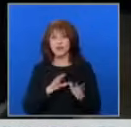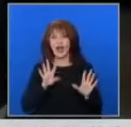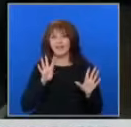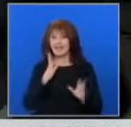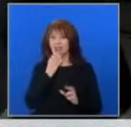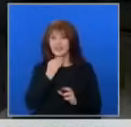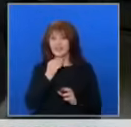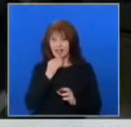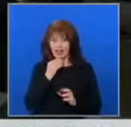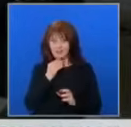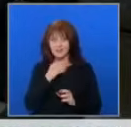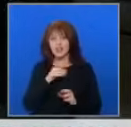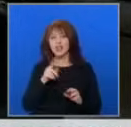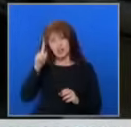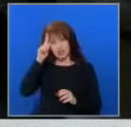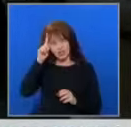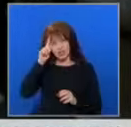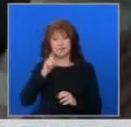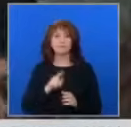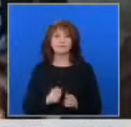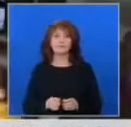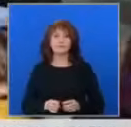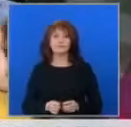1 непълнолетен и 2 тайландци.